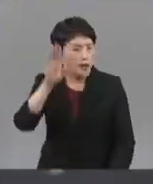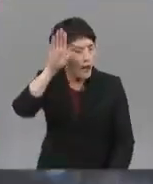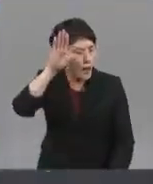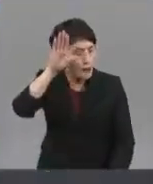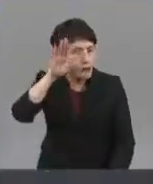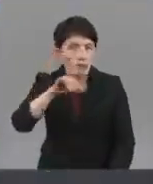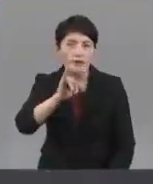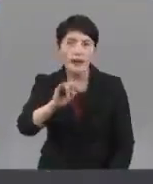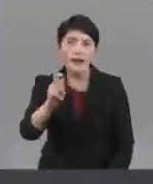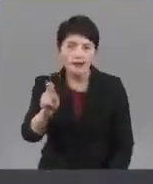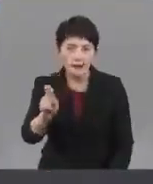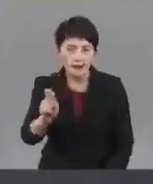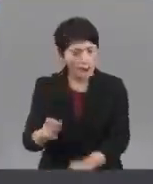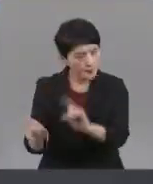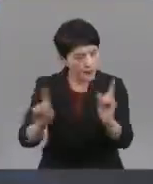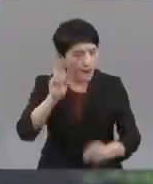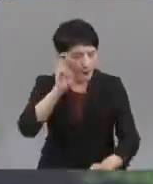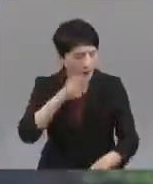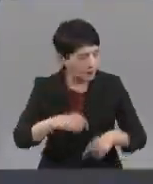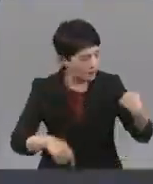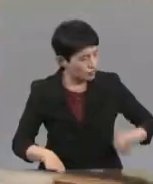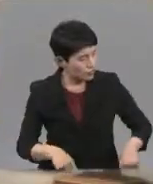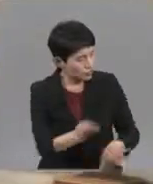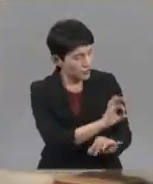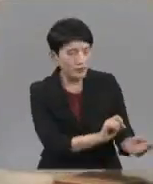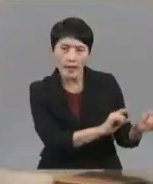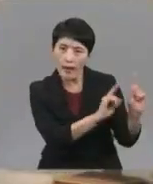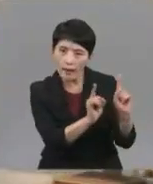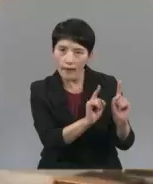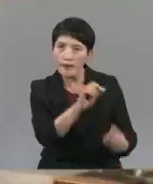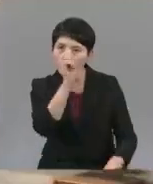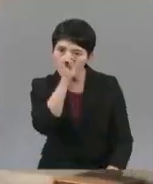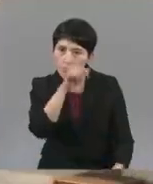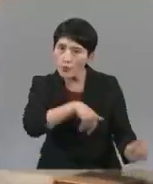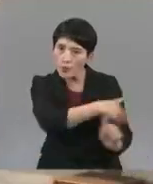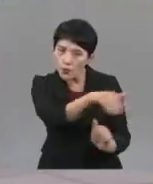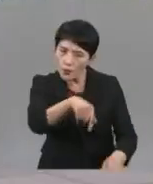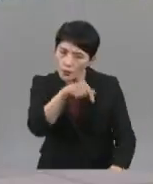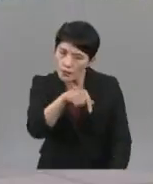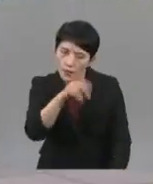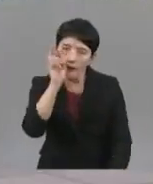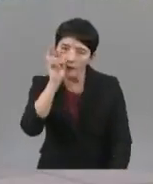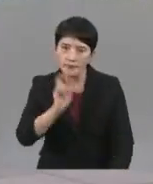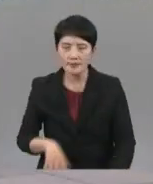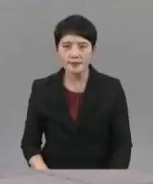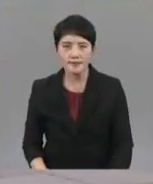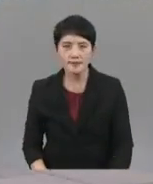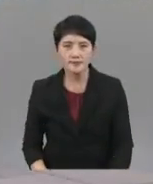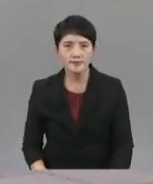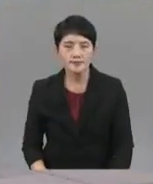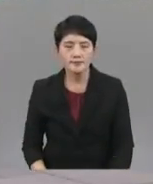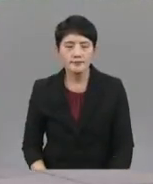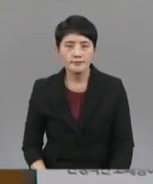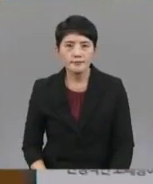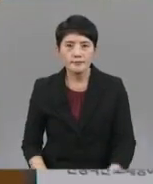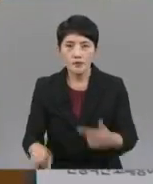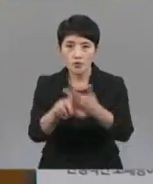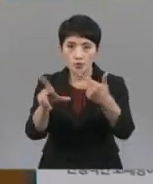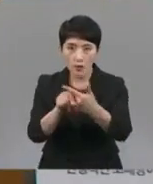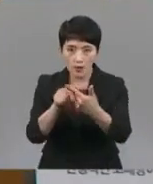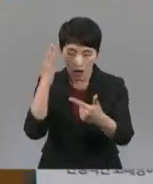правительство поставило цель увеличить экспорт в этом году на 0,2 процента